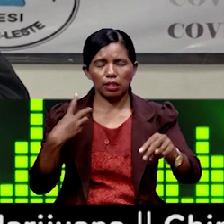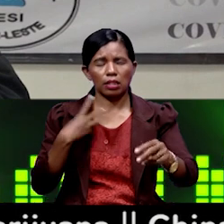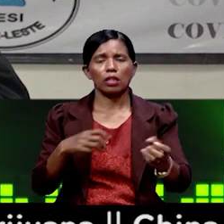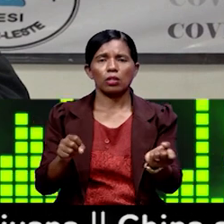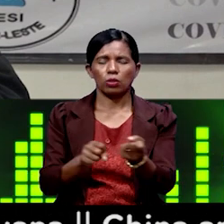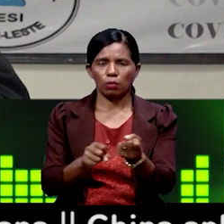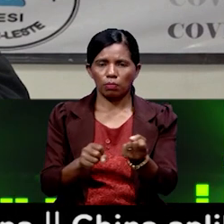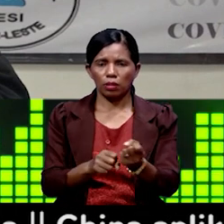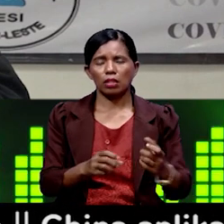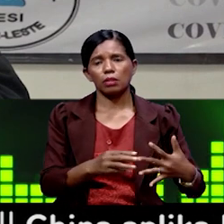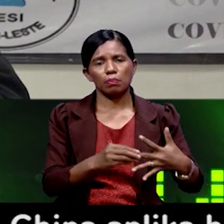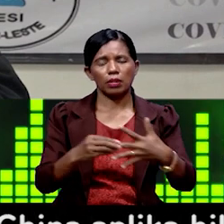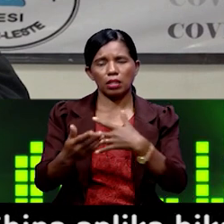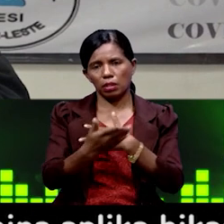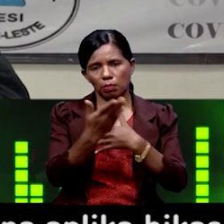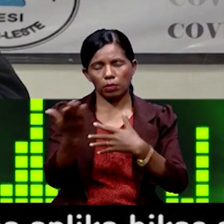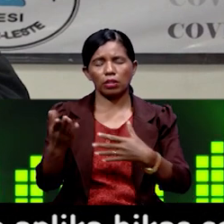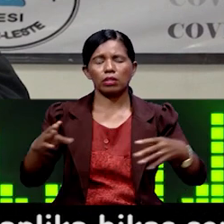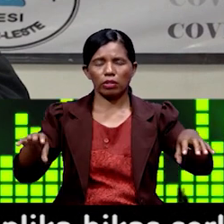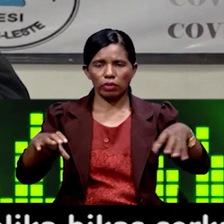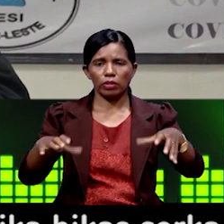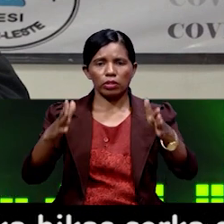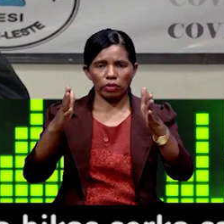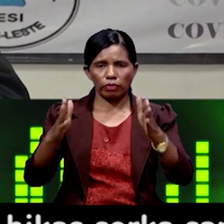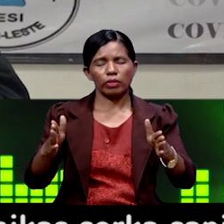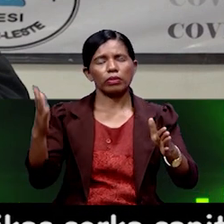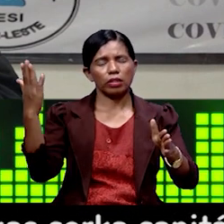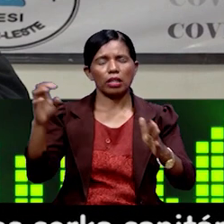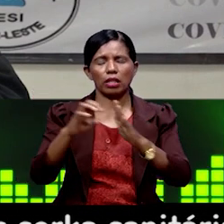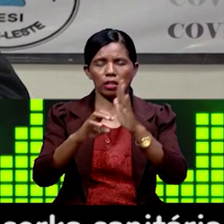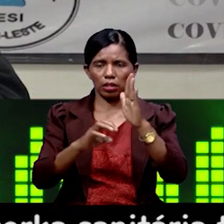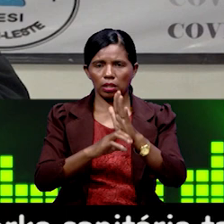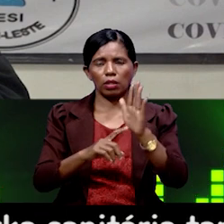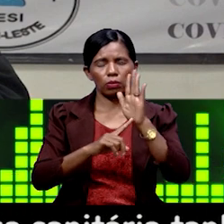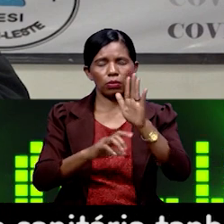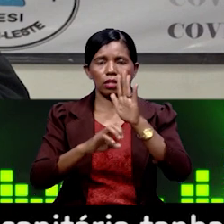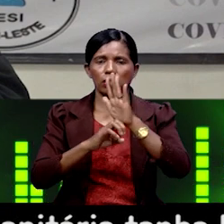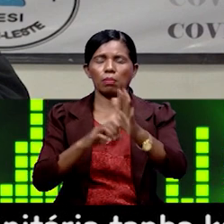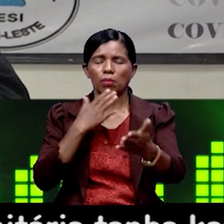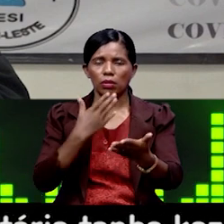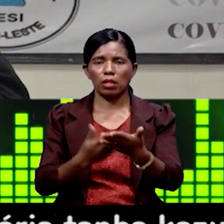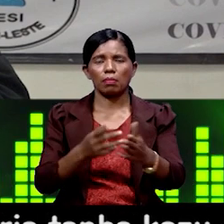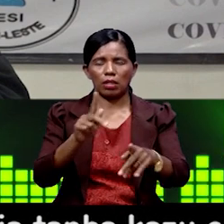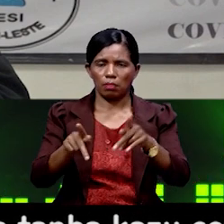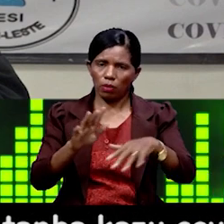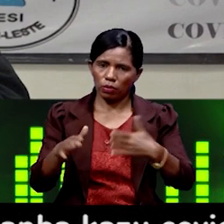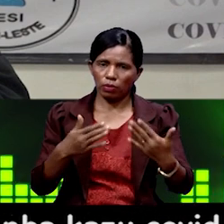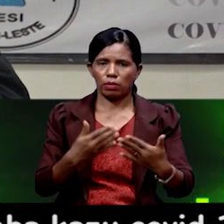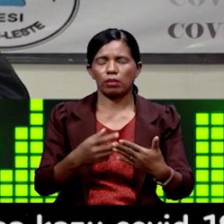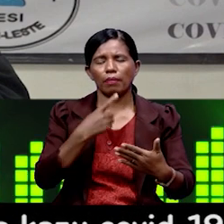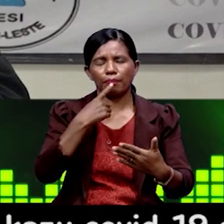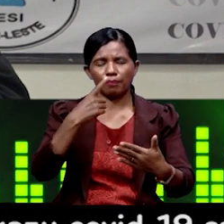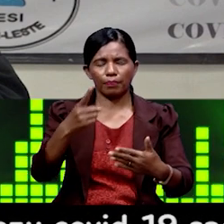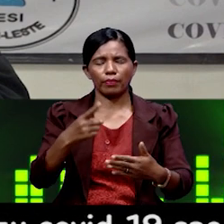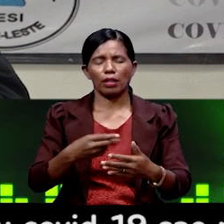di liu ita boci hanesa na azentri istaru tinggi saya exemplar iya itinya susirar nilai. Daniel Santos do Carmo mos considera atitudi